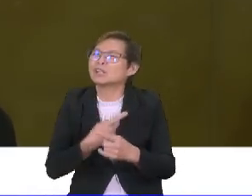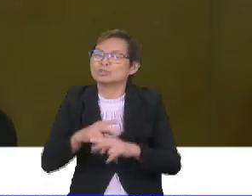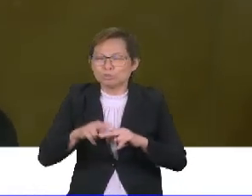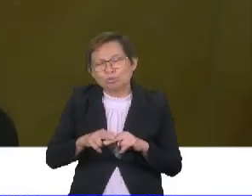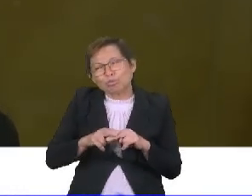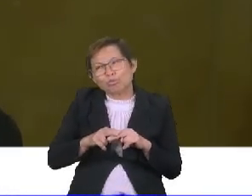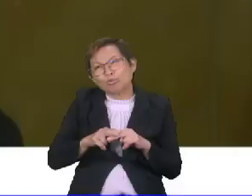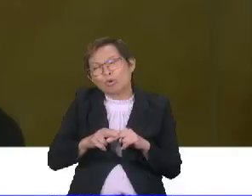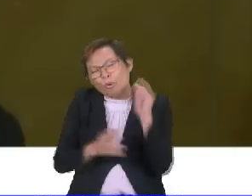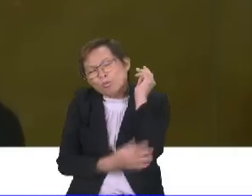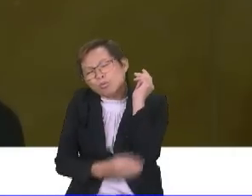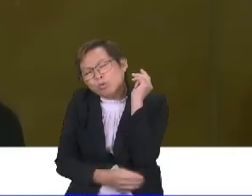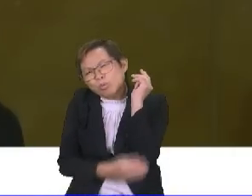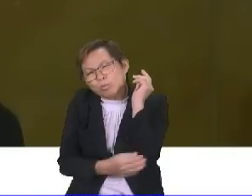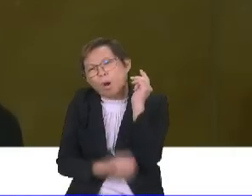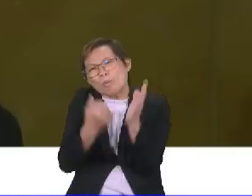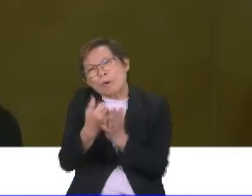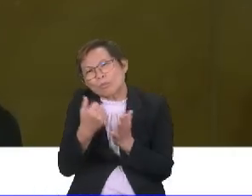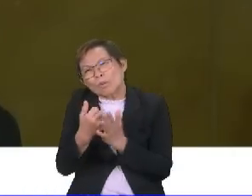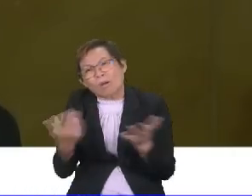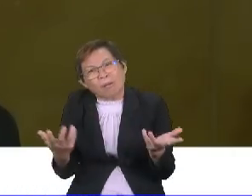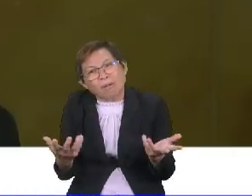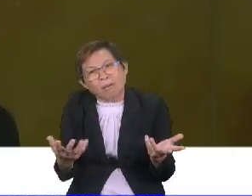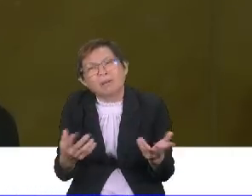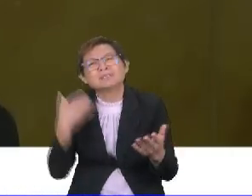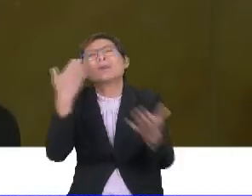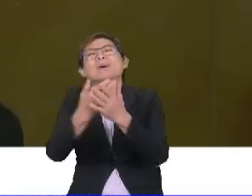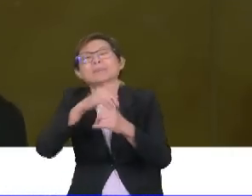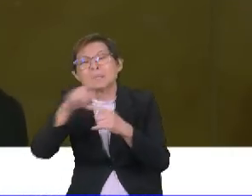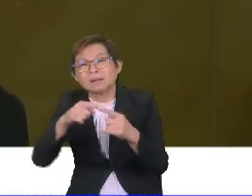dalam asnaf nih Coba kalau rasa